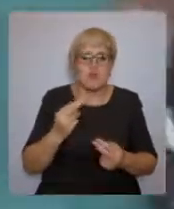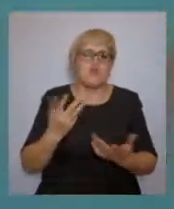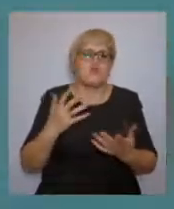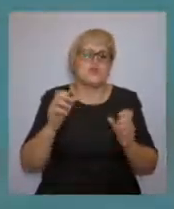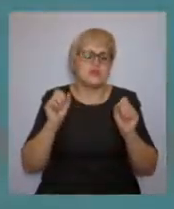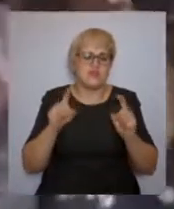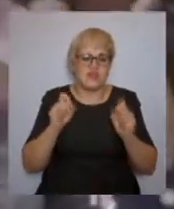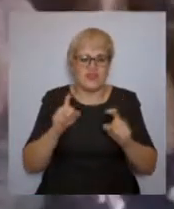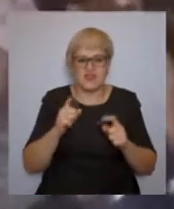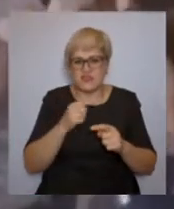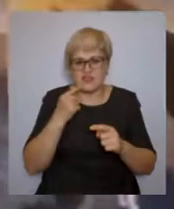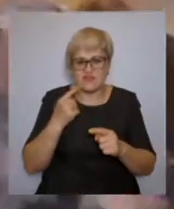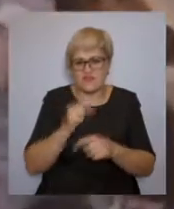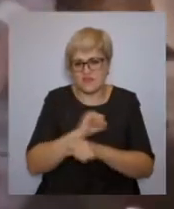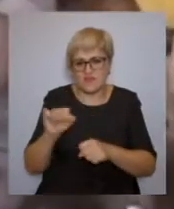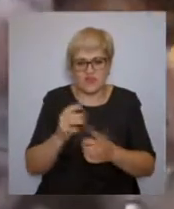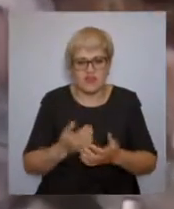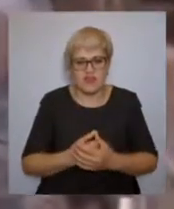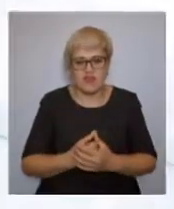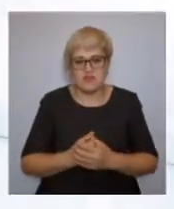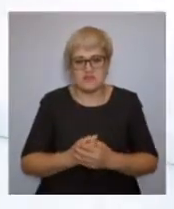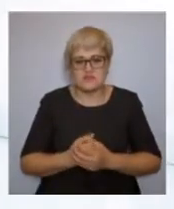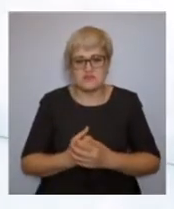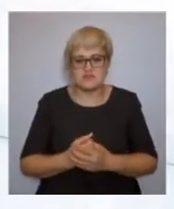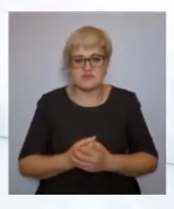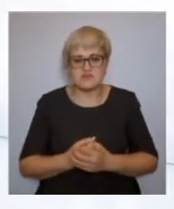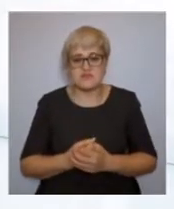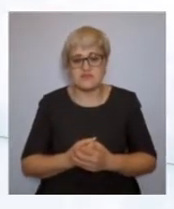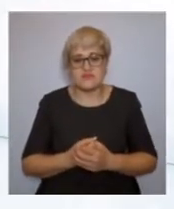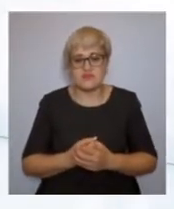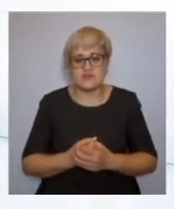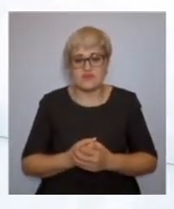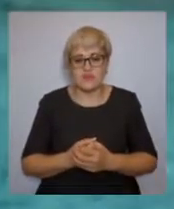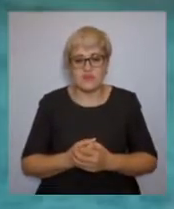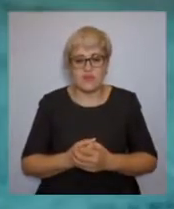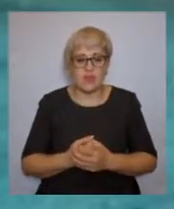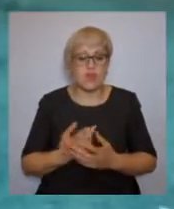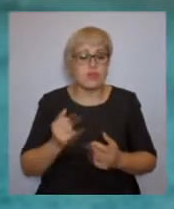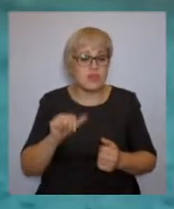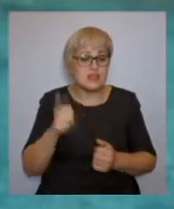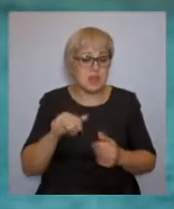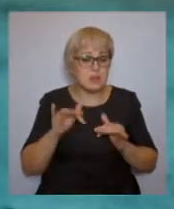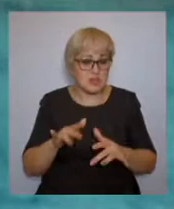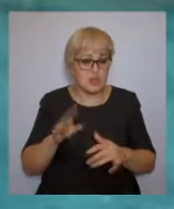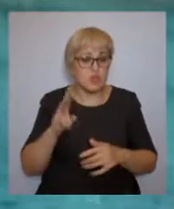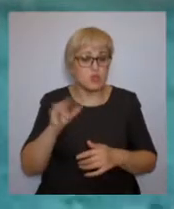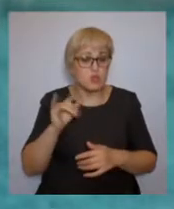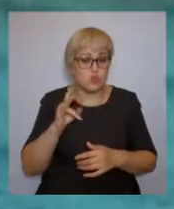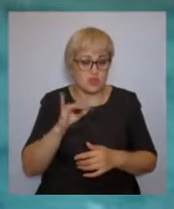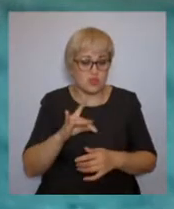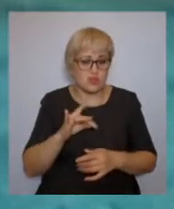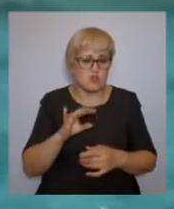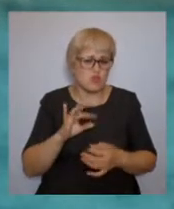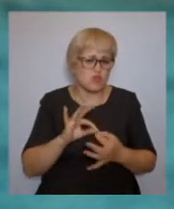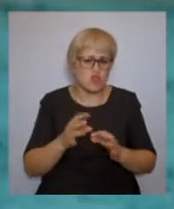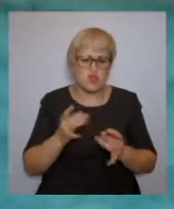поставил крест на всех золотых надежда красиво на самом деле турнир сложился тогда не так